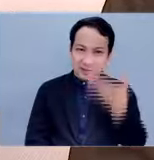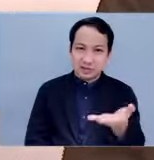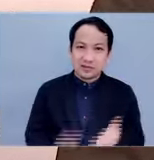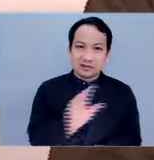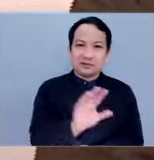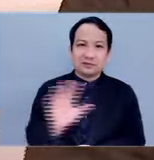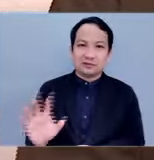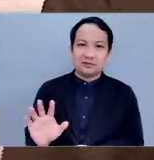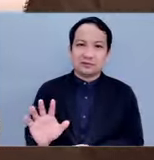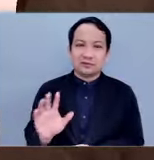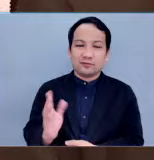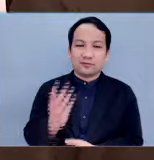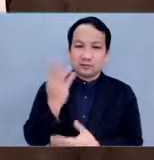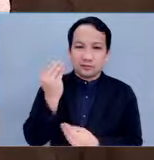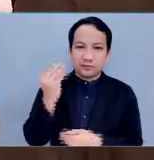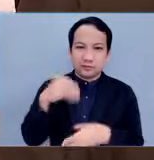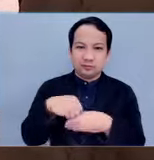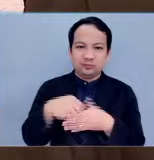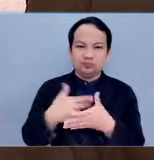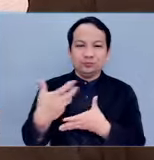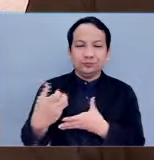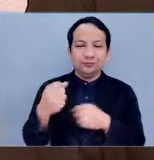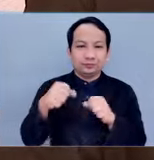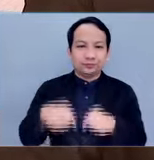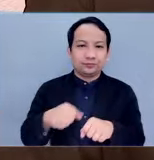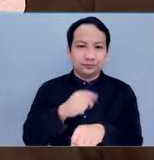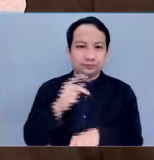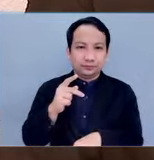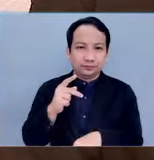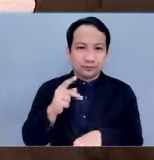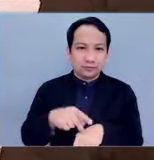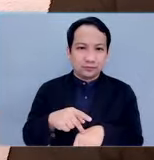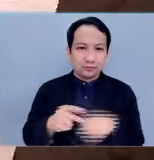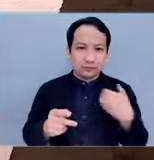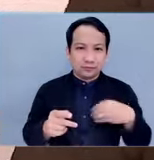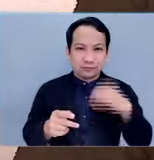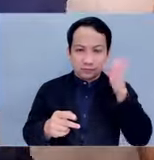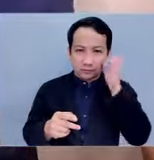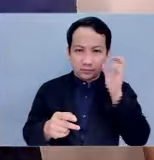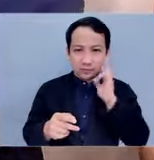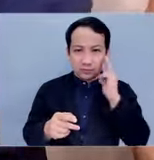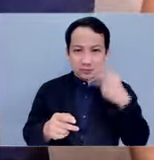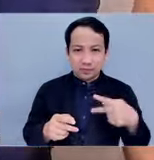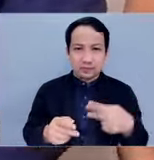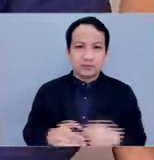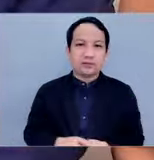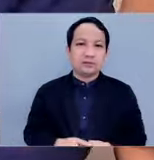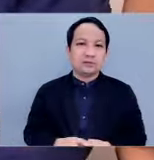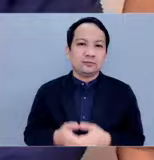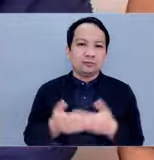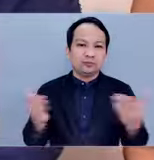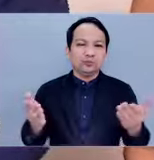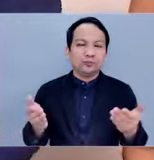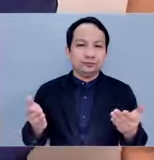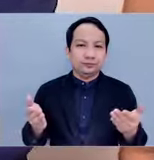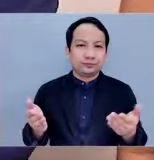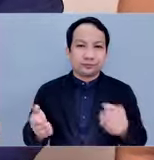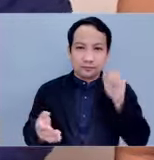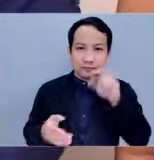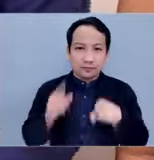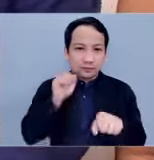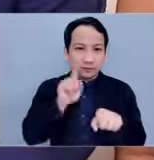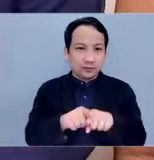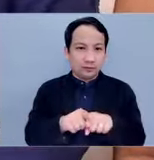umaga, mga mainit na update sa ilang pangyayari sa loob at labas ng bansa. Ako po si Chiki Roa Puno. Kaya naman ang masayang bati namin sa inyo, mga ate,